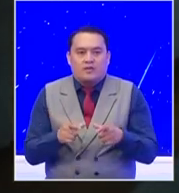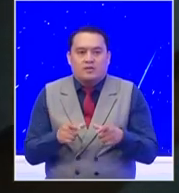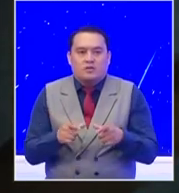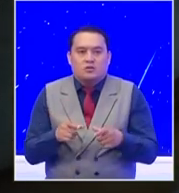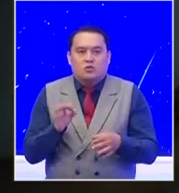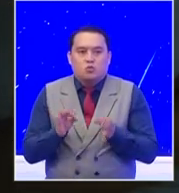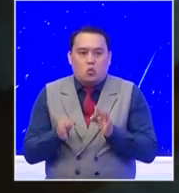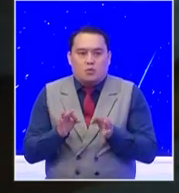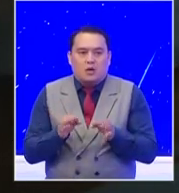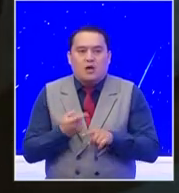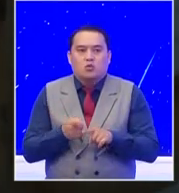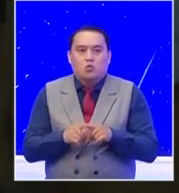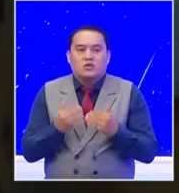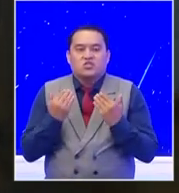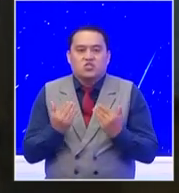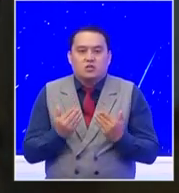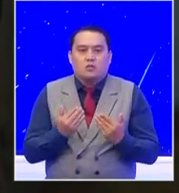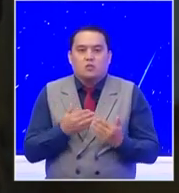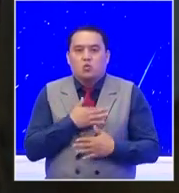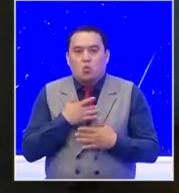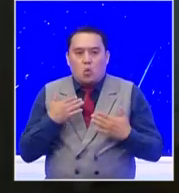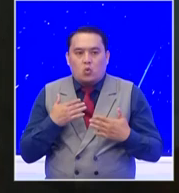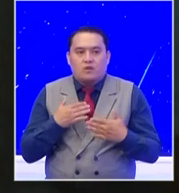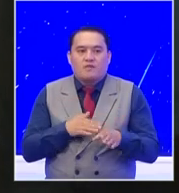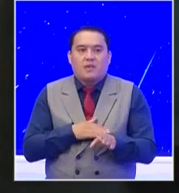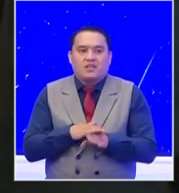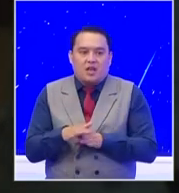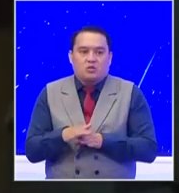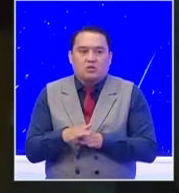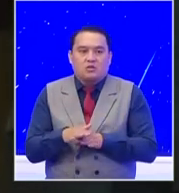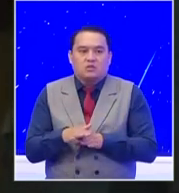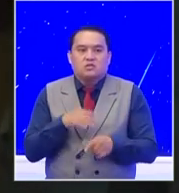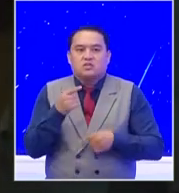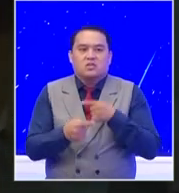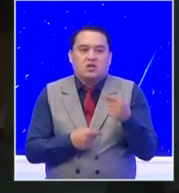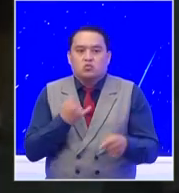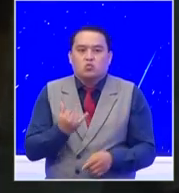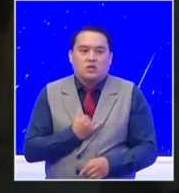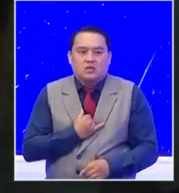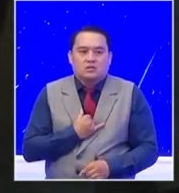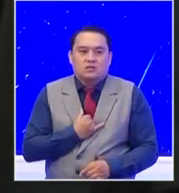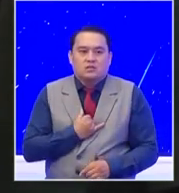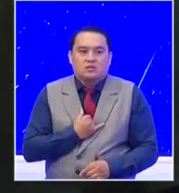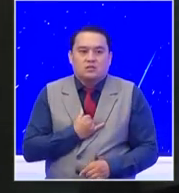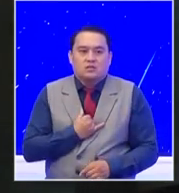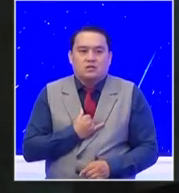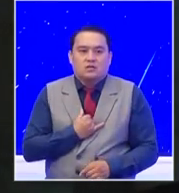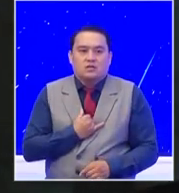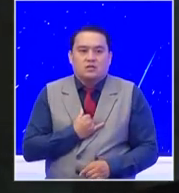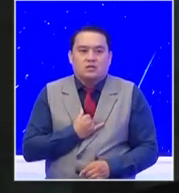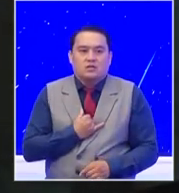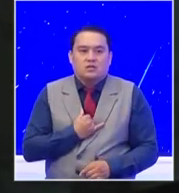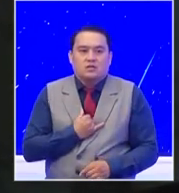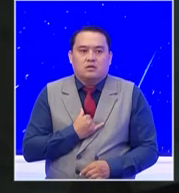санитарных норм, которые, честно говоря, многие заведения выполняют. На сегодняшний момент у вас сейчас работает